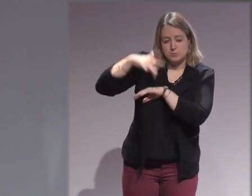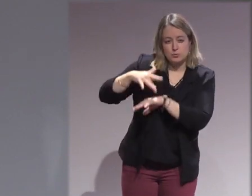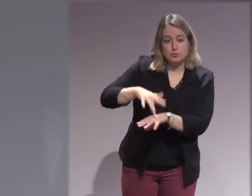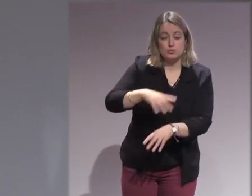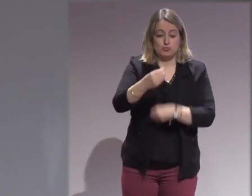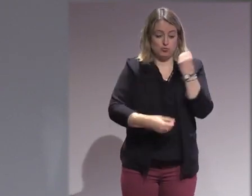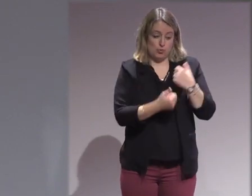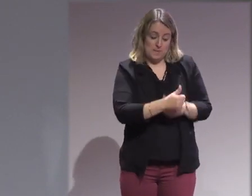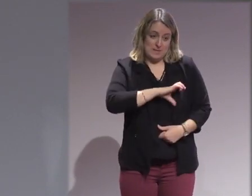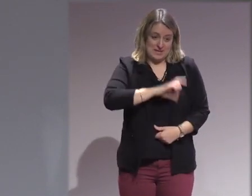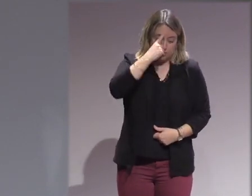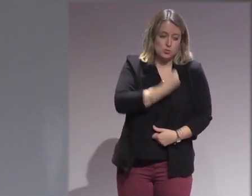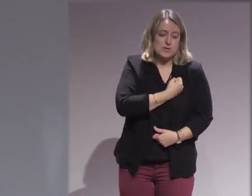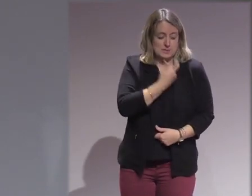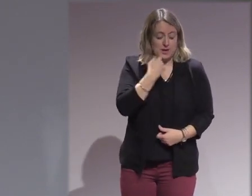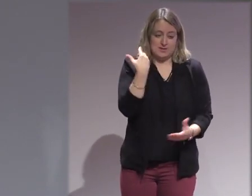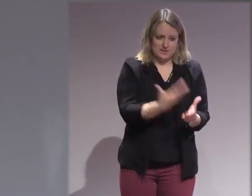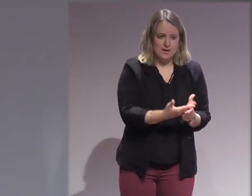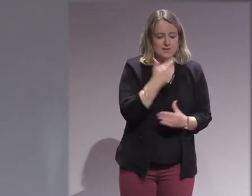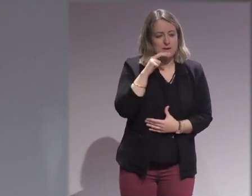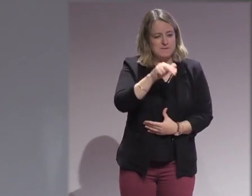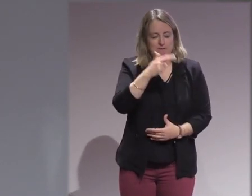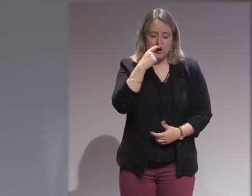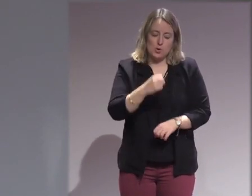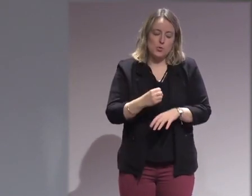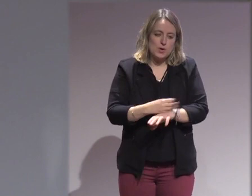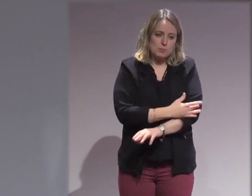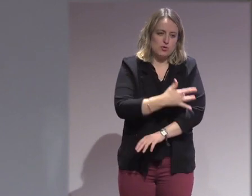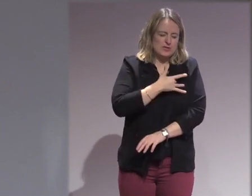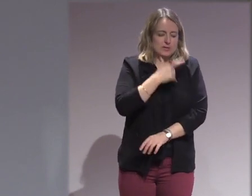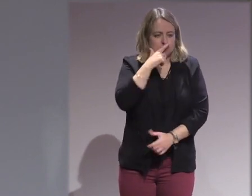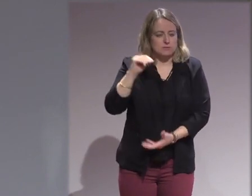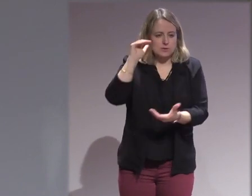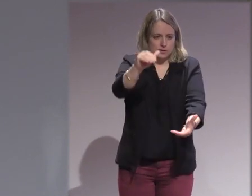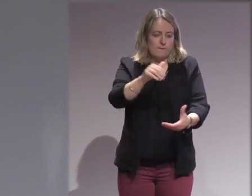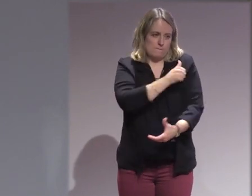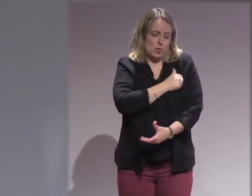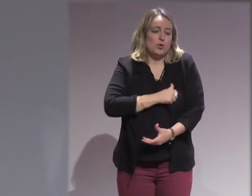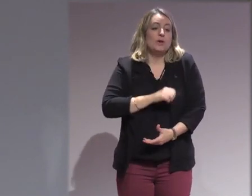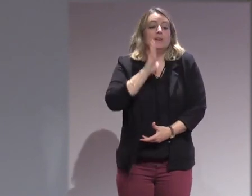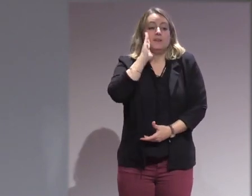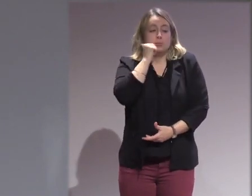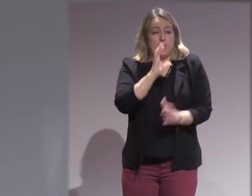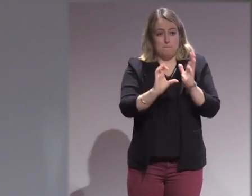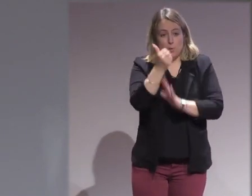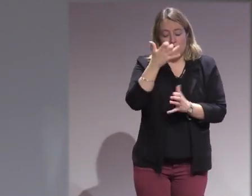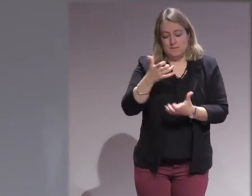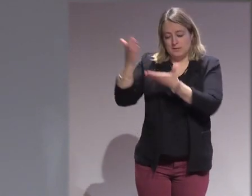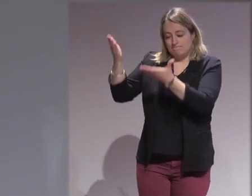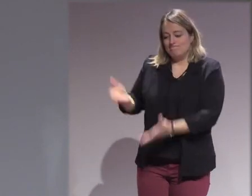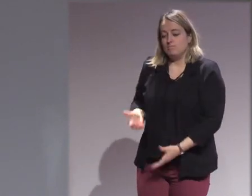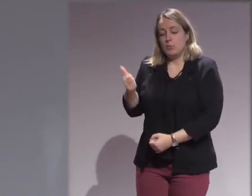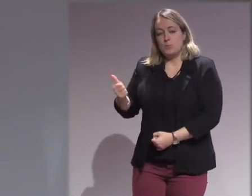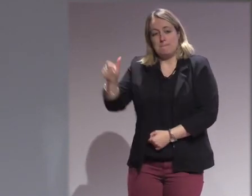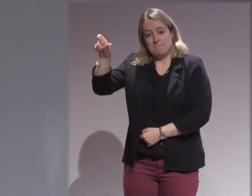de suicide, etc. Donc comme ça va être un petit peu chargé au niveau des extraits, je voulais d'abord commencer par donner la parole à une personne